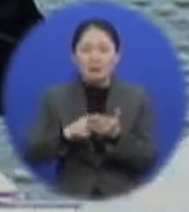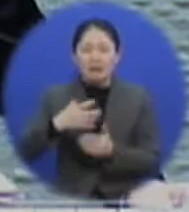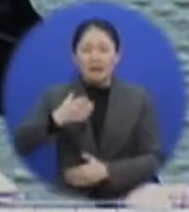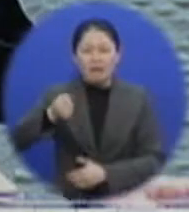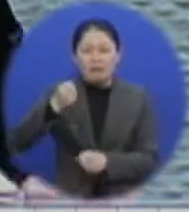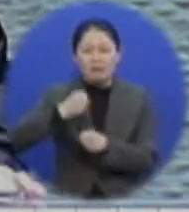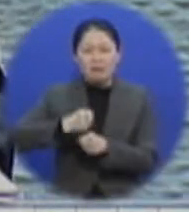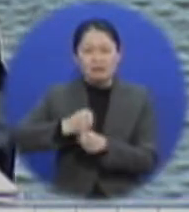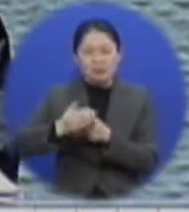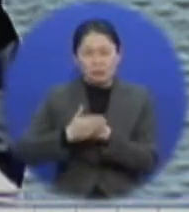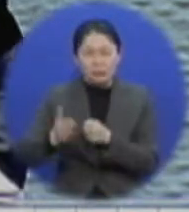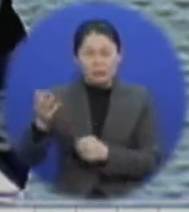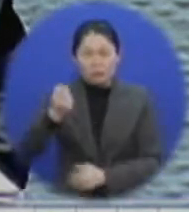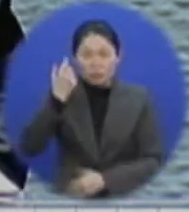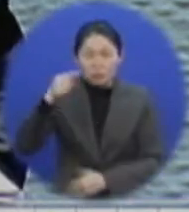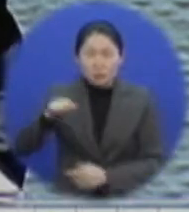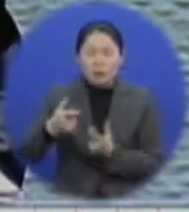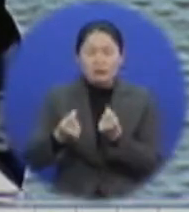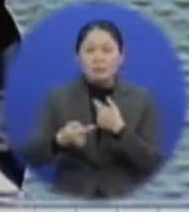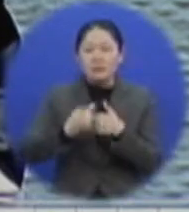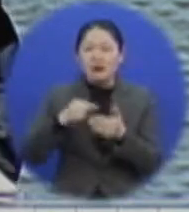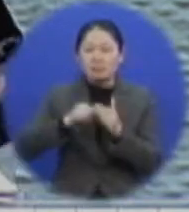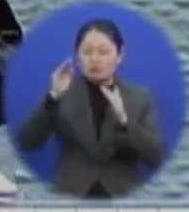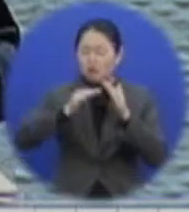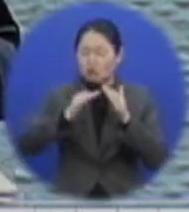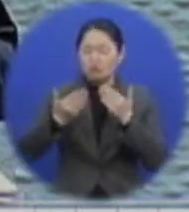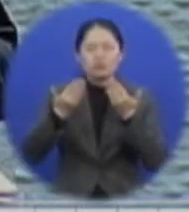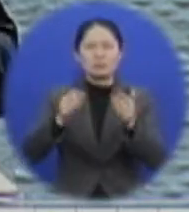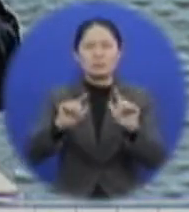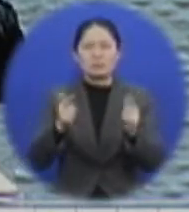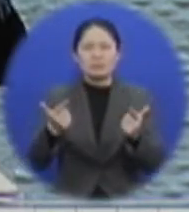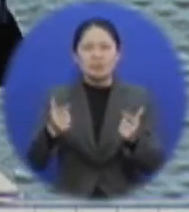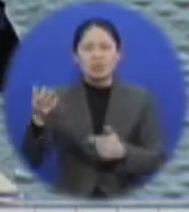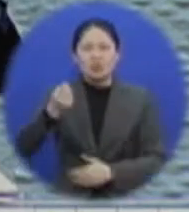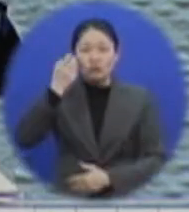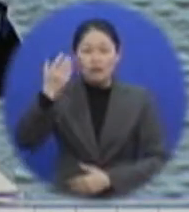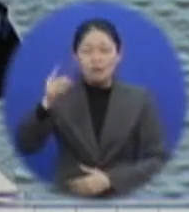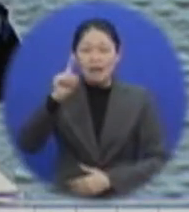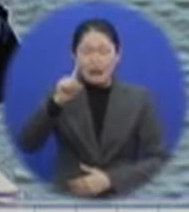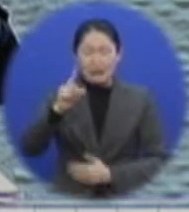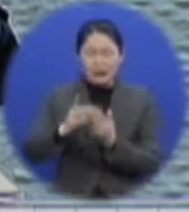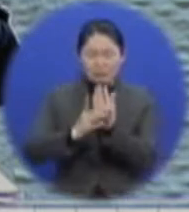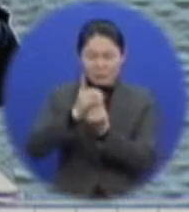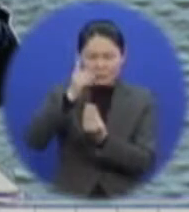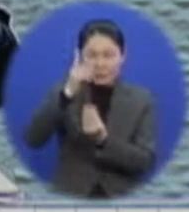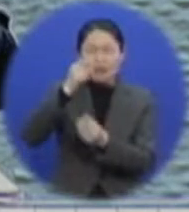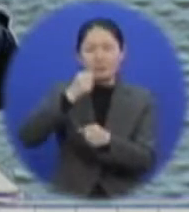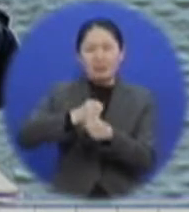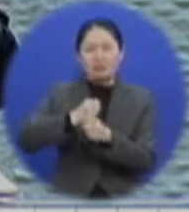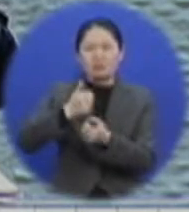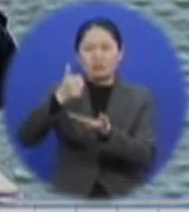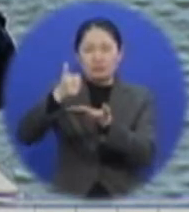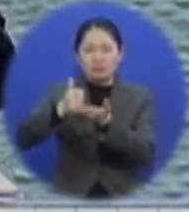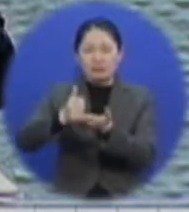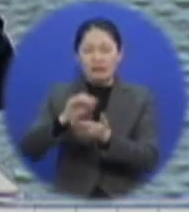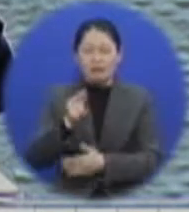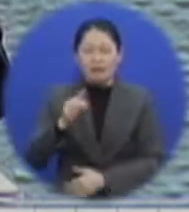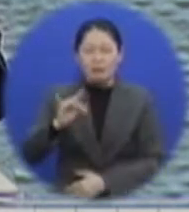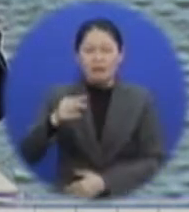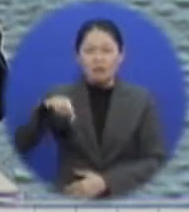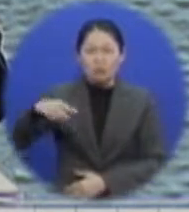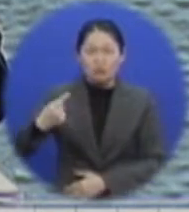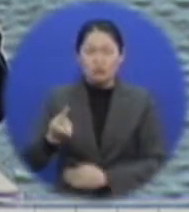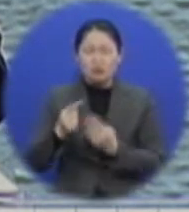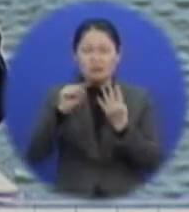성령님은 절대로 그런 마음 주시지 않습니다 성령님은 하나되게 만드시는 분입니다 앱에서 사장 3절의